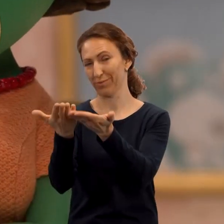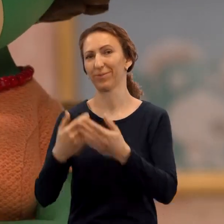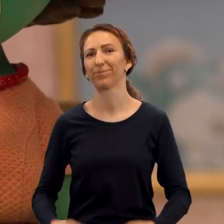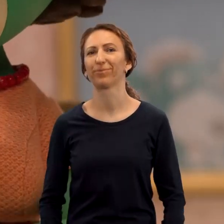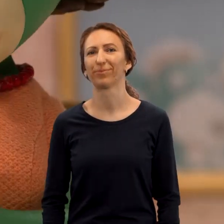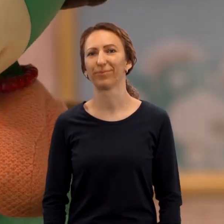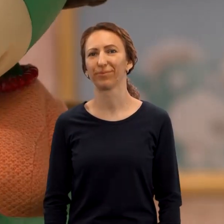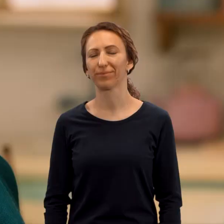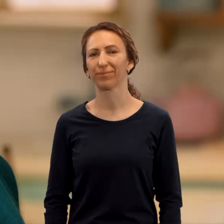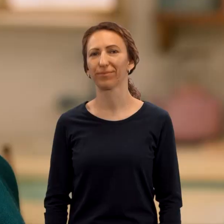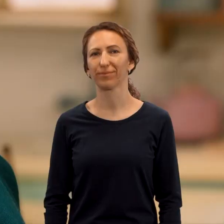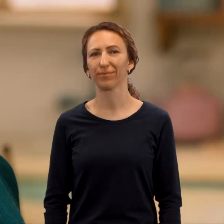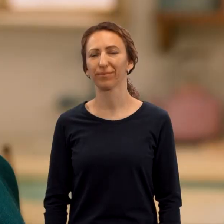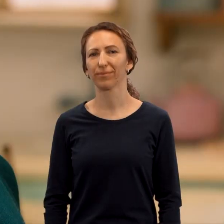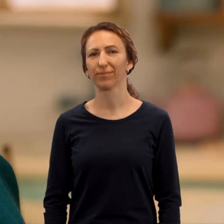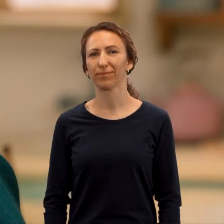O.